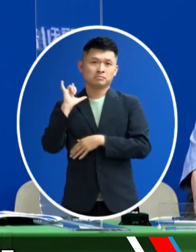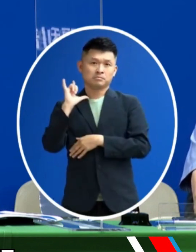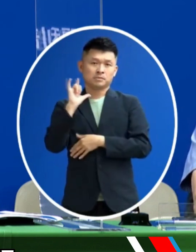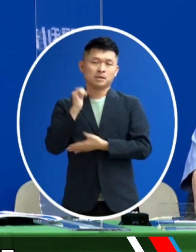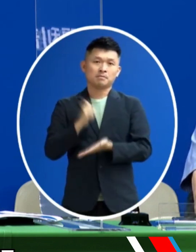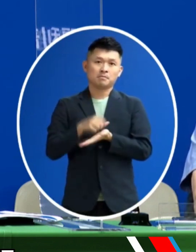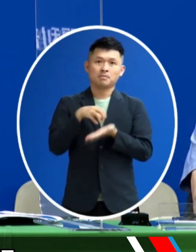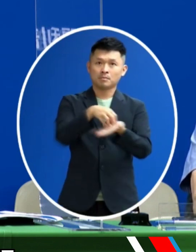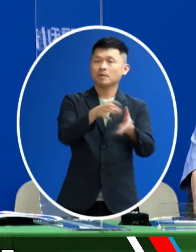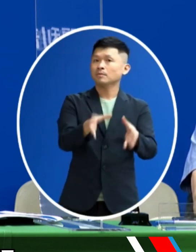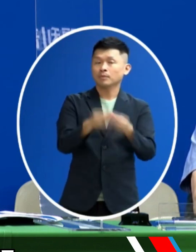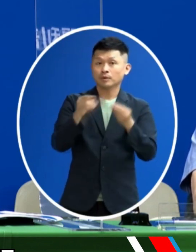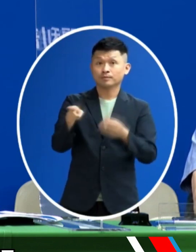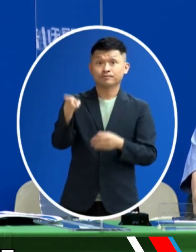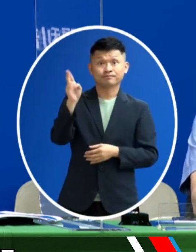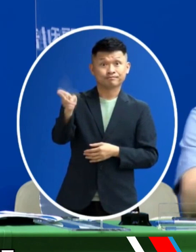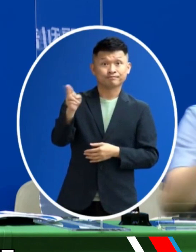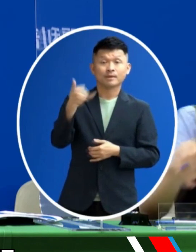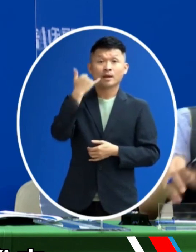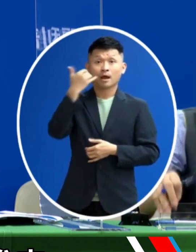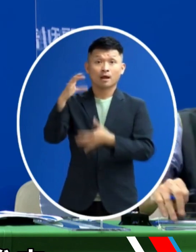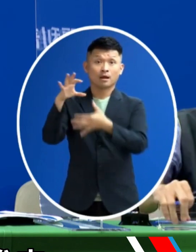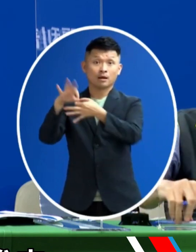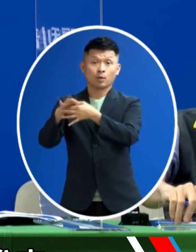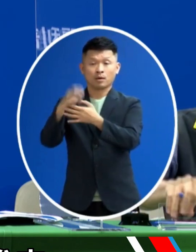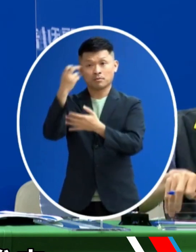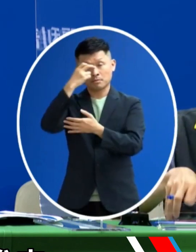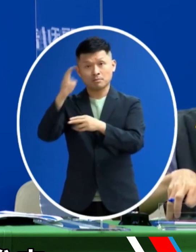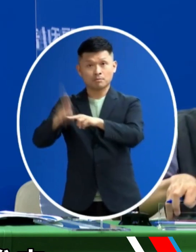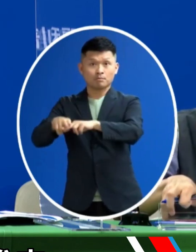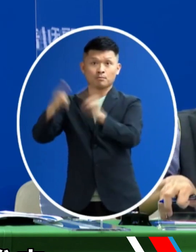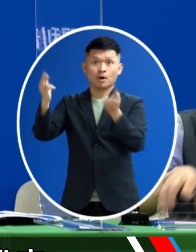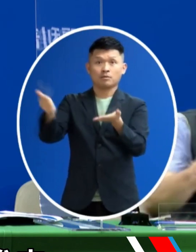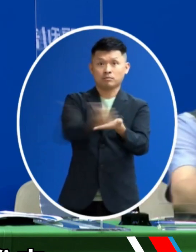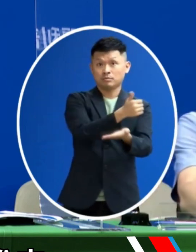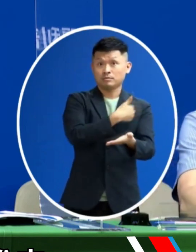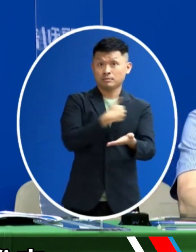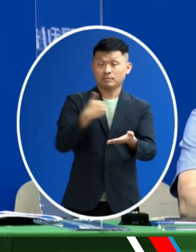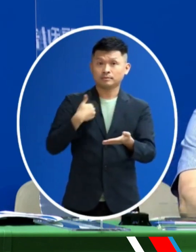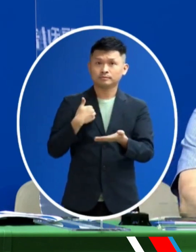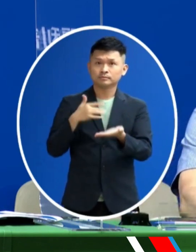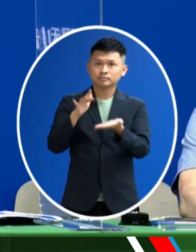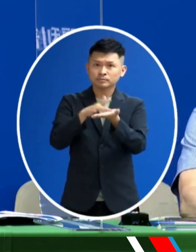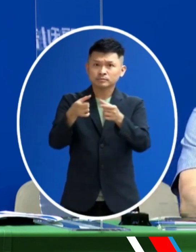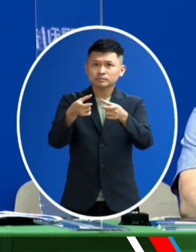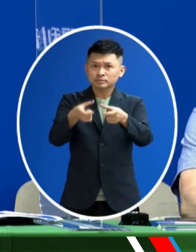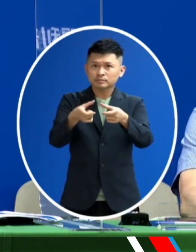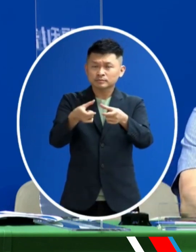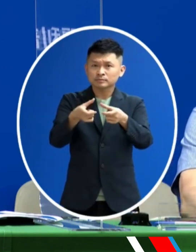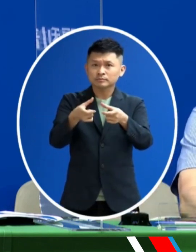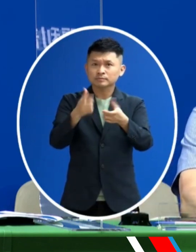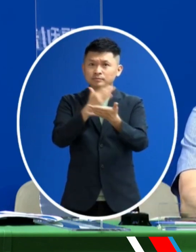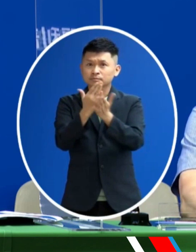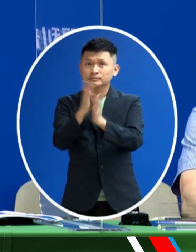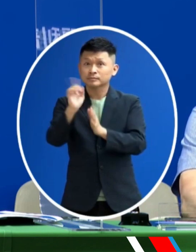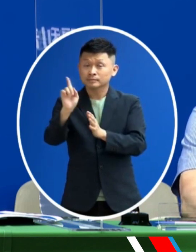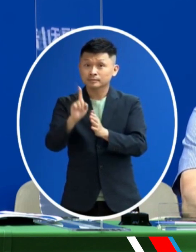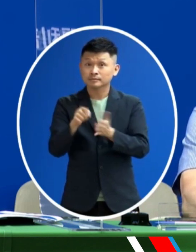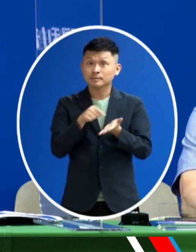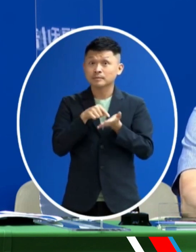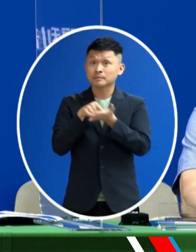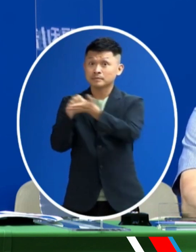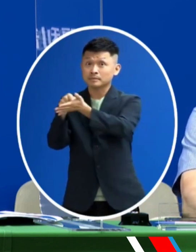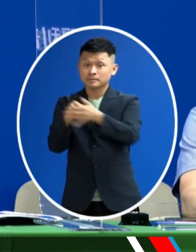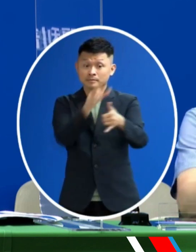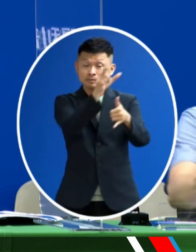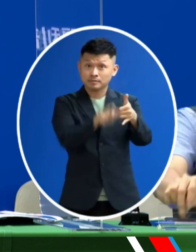由海关放行通关。那哪一些试剂的种类可以进来？我们会建议申请者他们